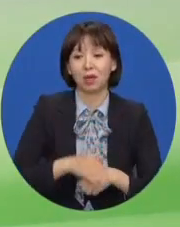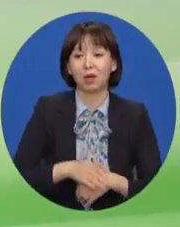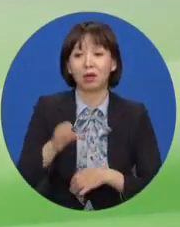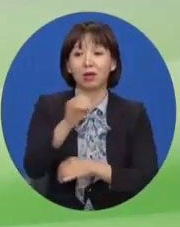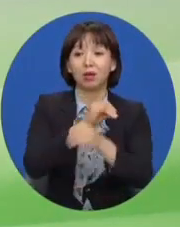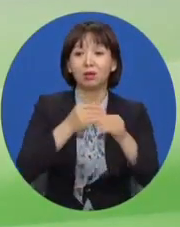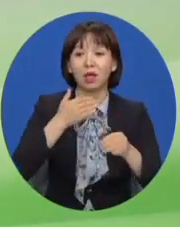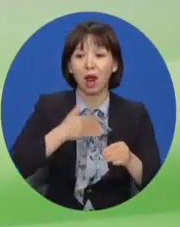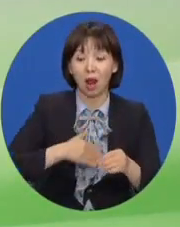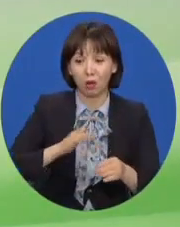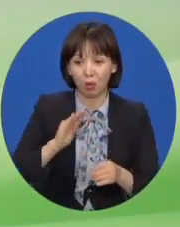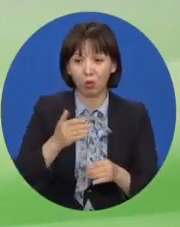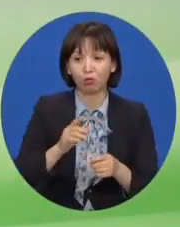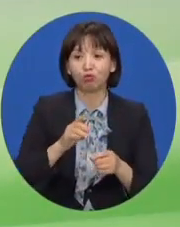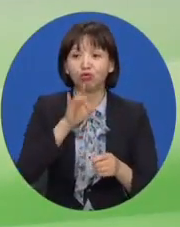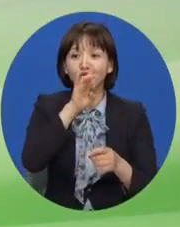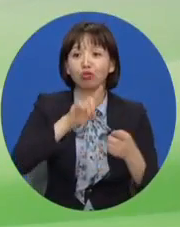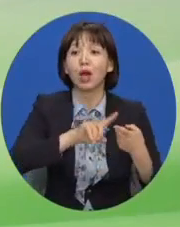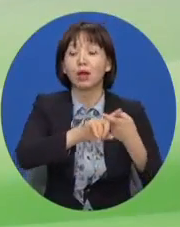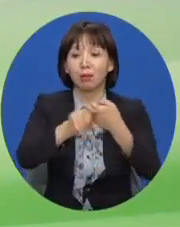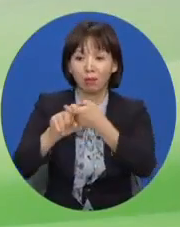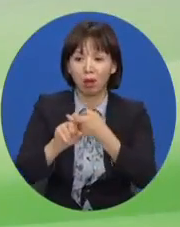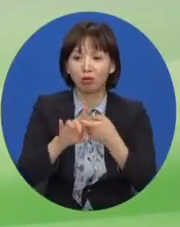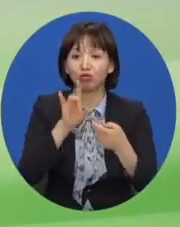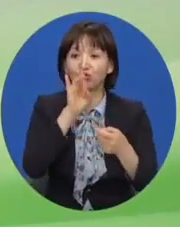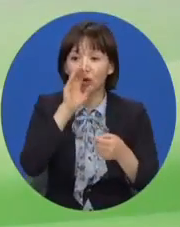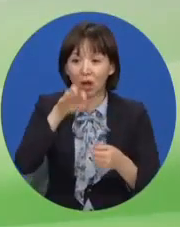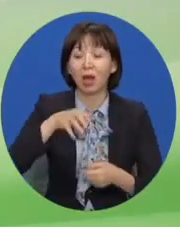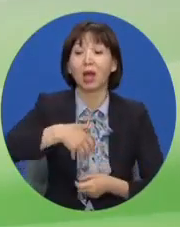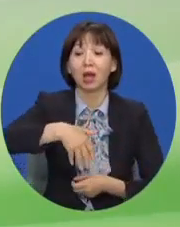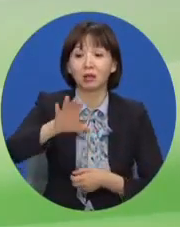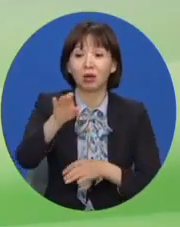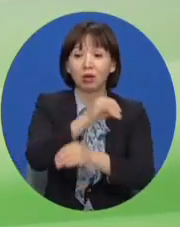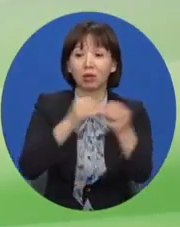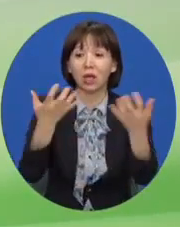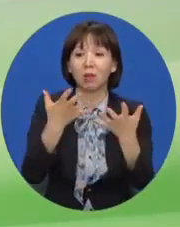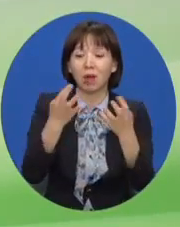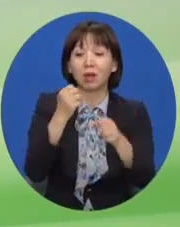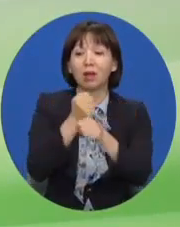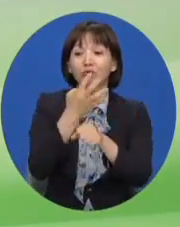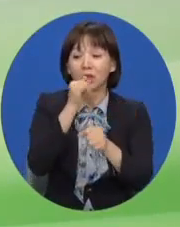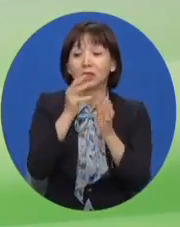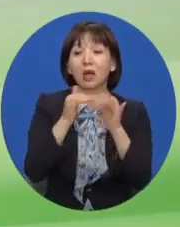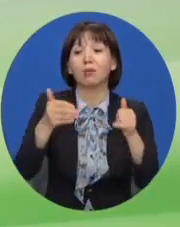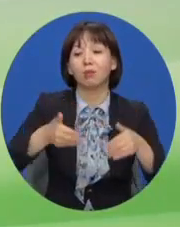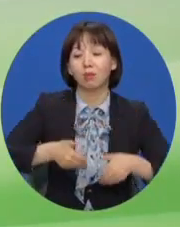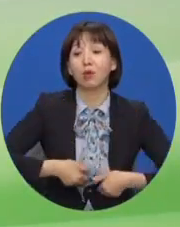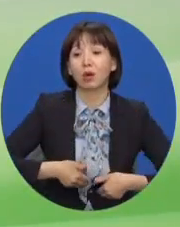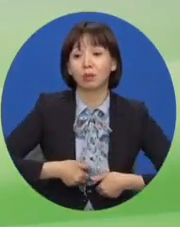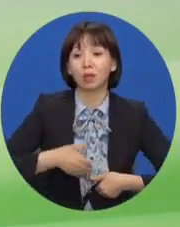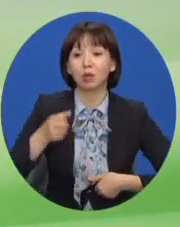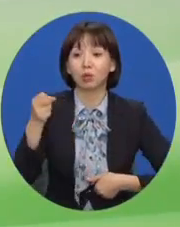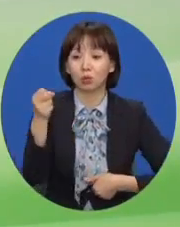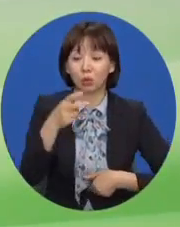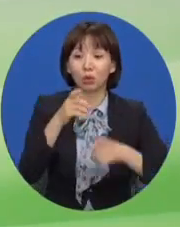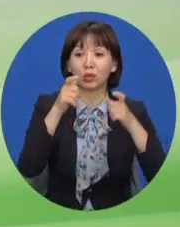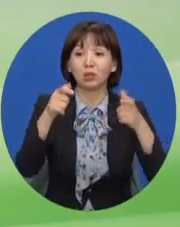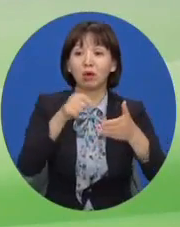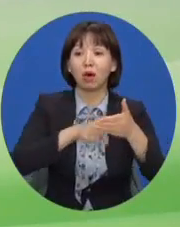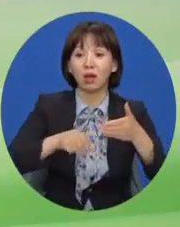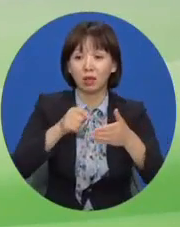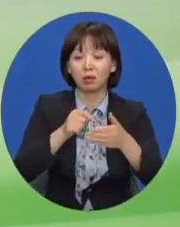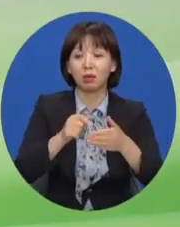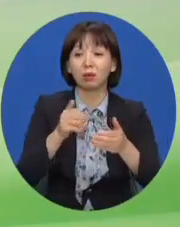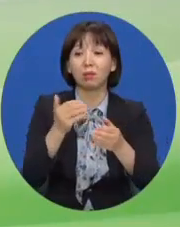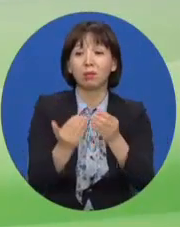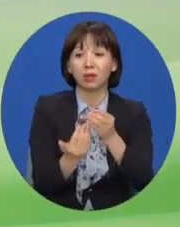알고 중앙인맥에 중앙에 가서 경제적인 일을 많이 해낼 수 있는 사람도 필요합니다. 뿐만 아니라 지역에서 벌어지는